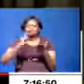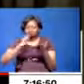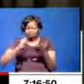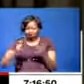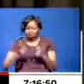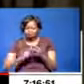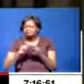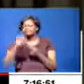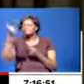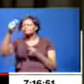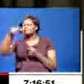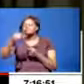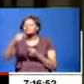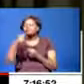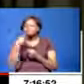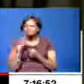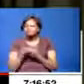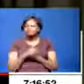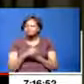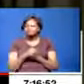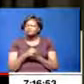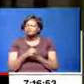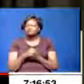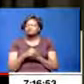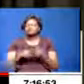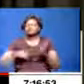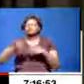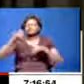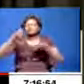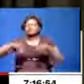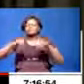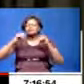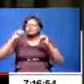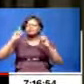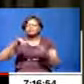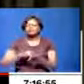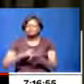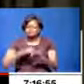Yule mwingine ambaye ni wa mtumba aandike paragraph.